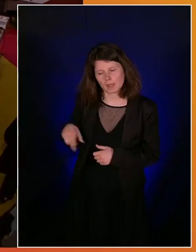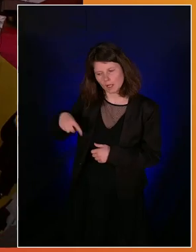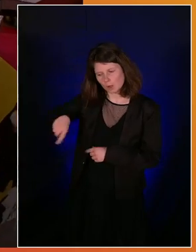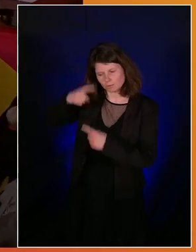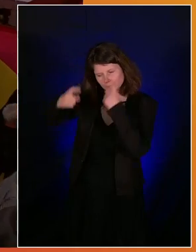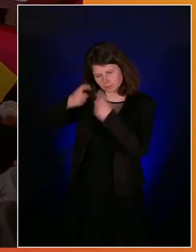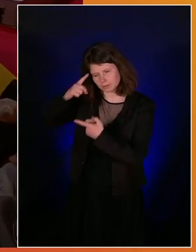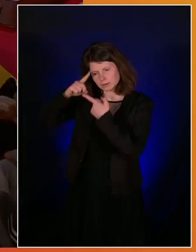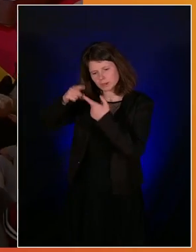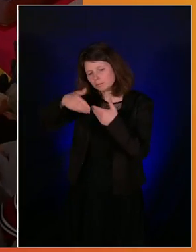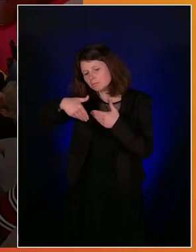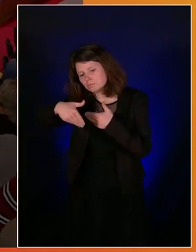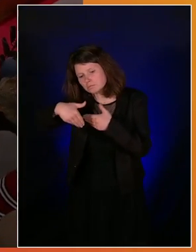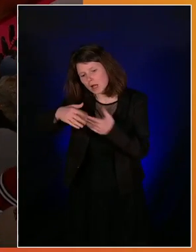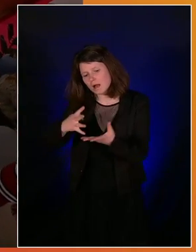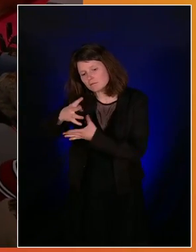organisation